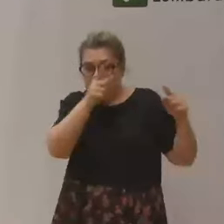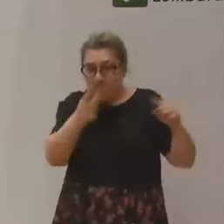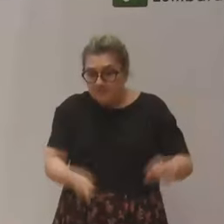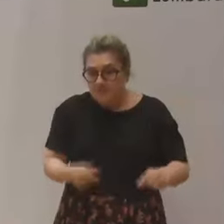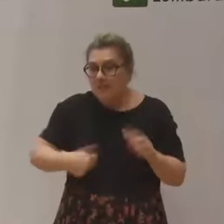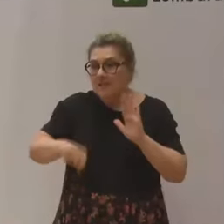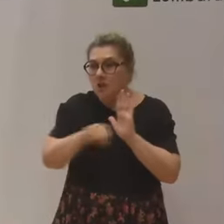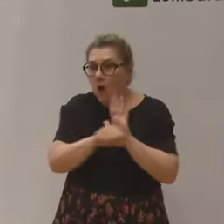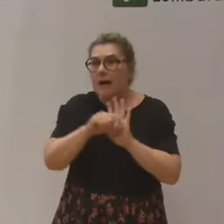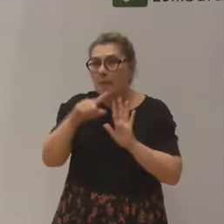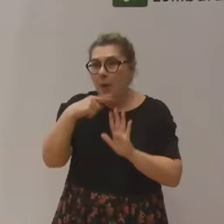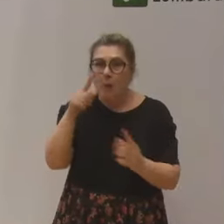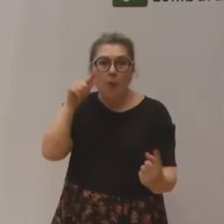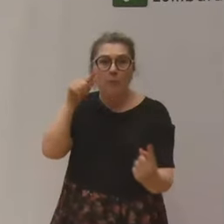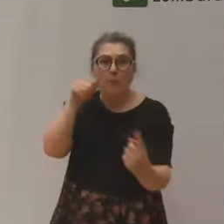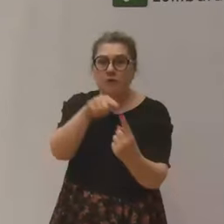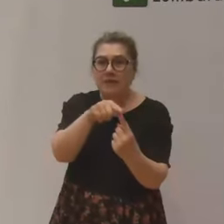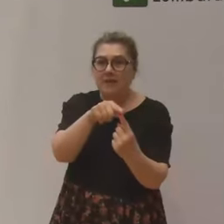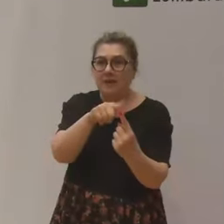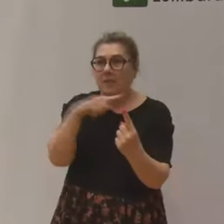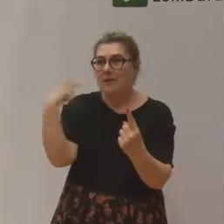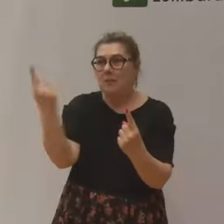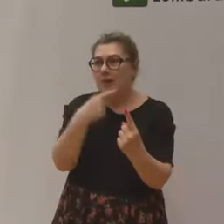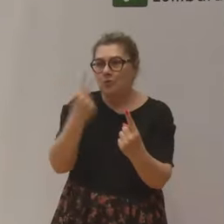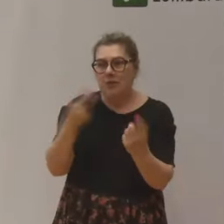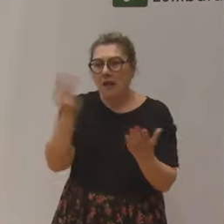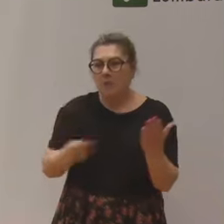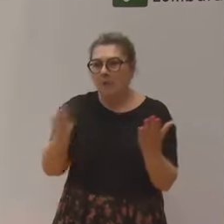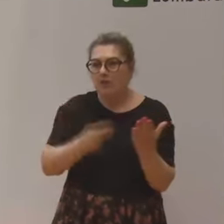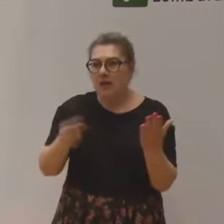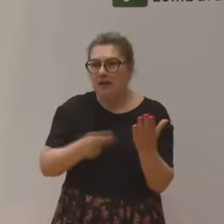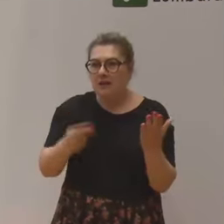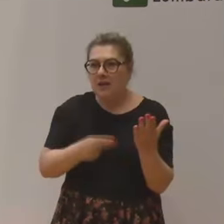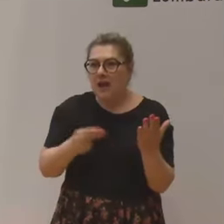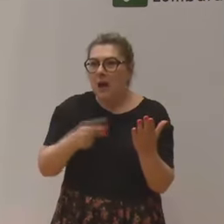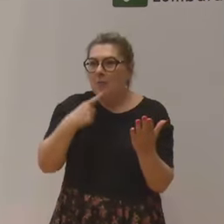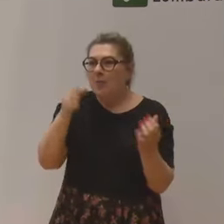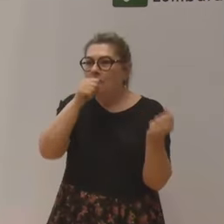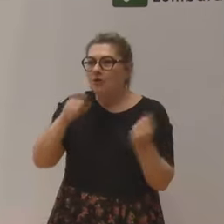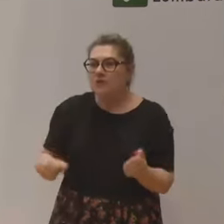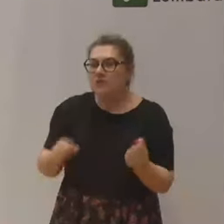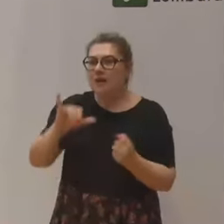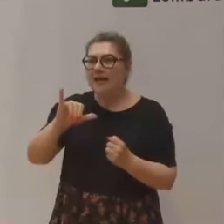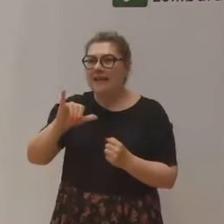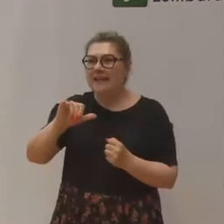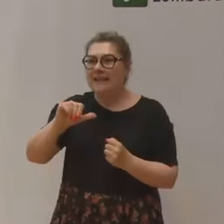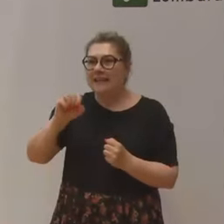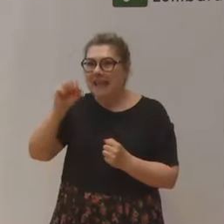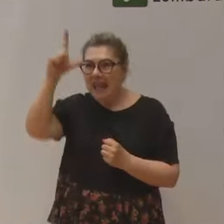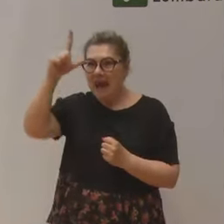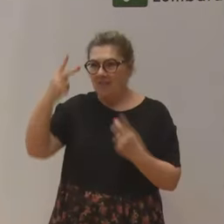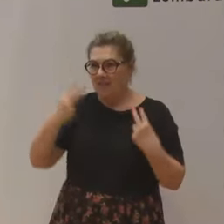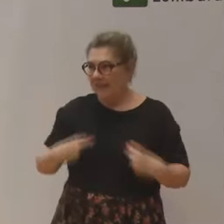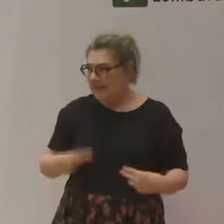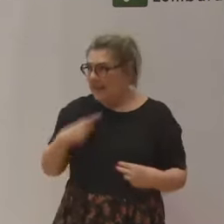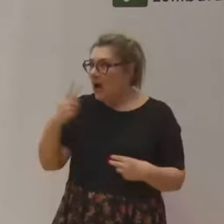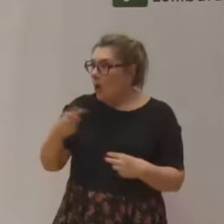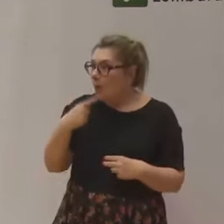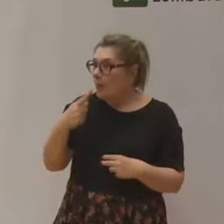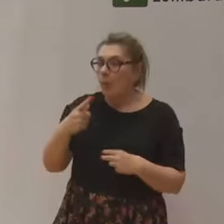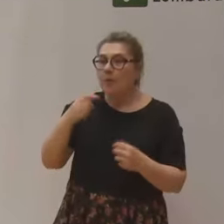nostra storia proprio un punto di riferimento, un po' per tutti questi progetti, che è Nenè Tanderloni della Fondazione Idea Vita. Siamo tutti un po' debitori